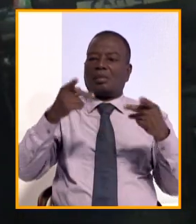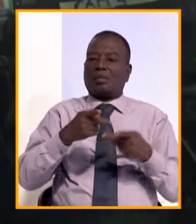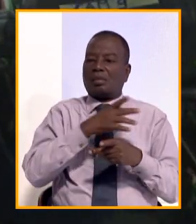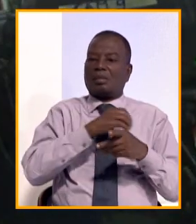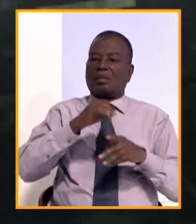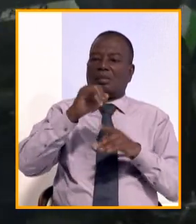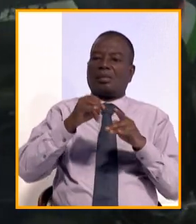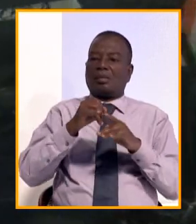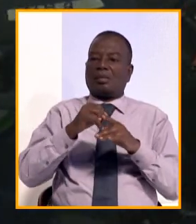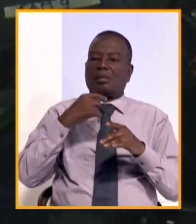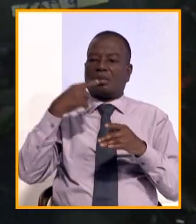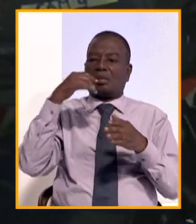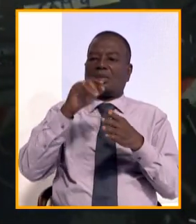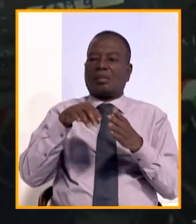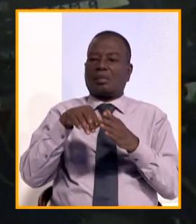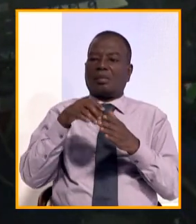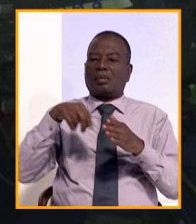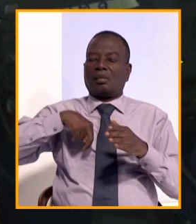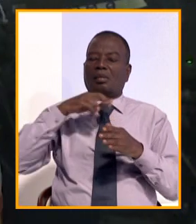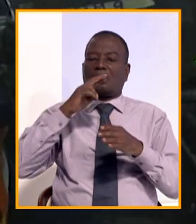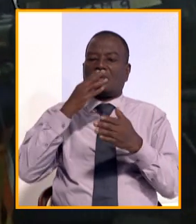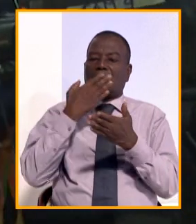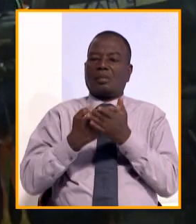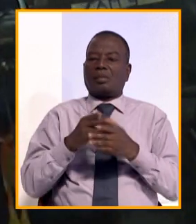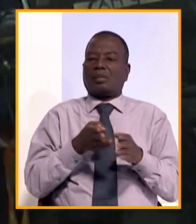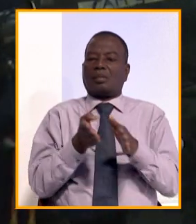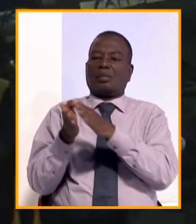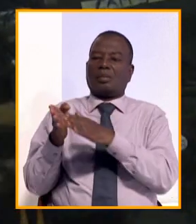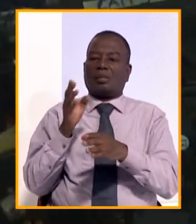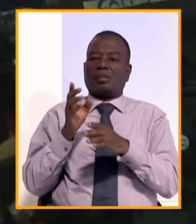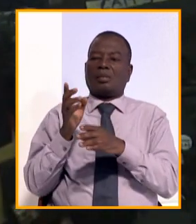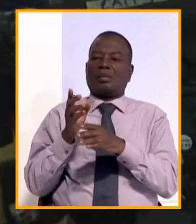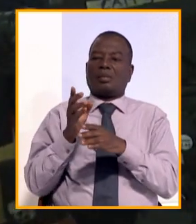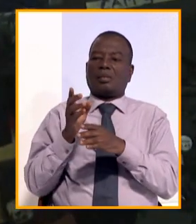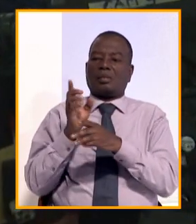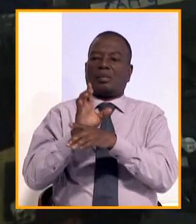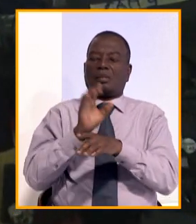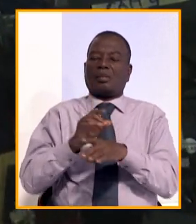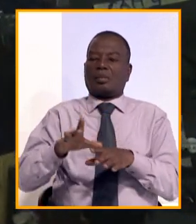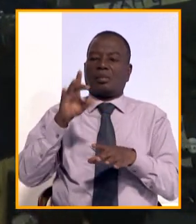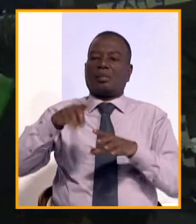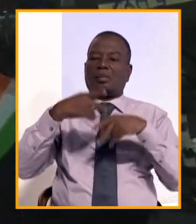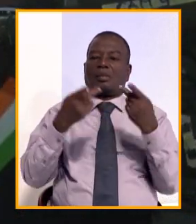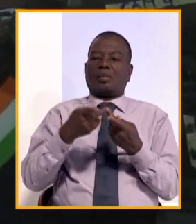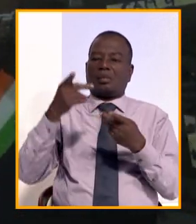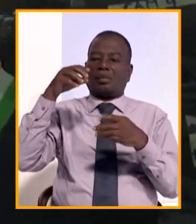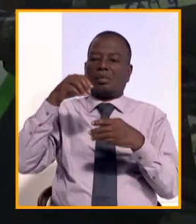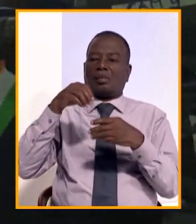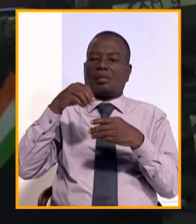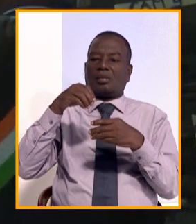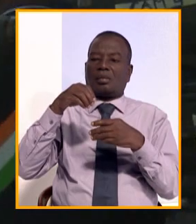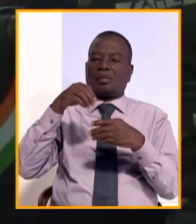l'échiquier international. Et je crois que nous sommes sur la bonne voie. Progressivement, la Côte d'Ivoire retrouve sa place dans le Conseil des